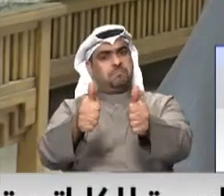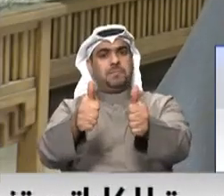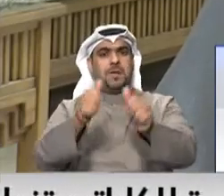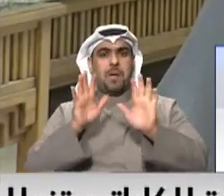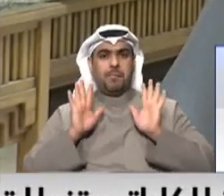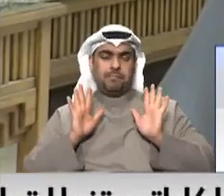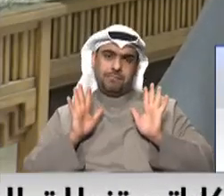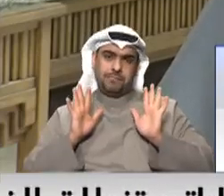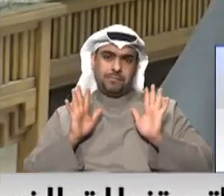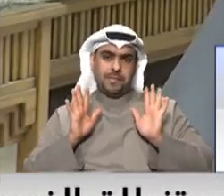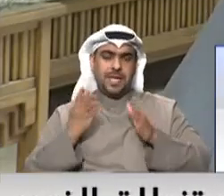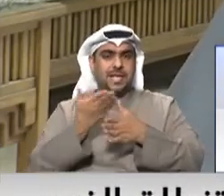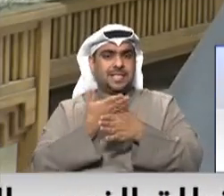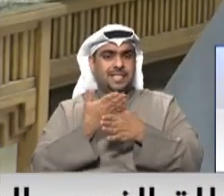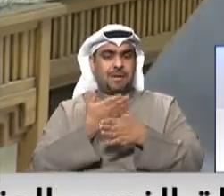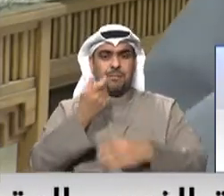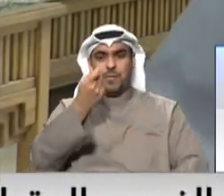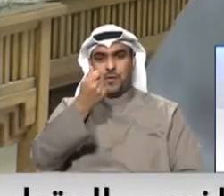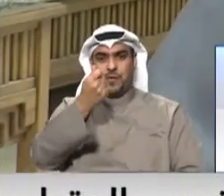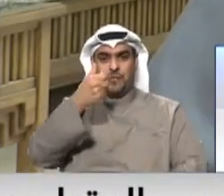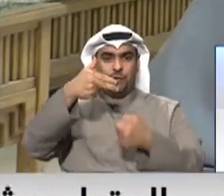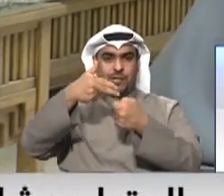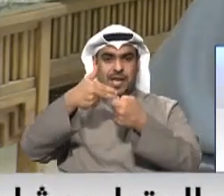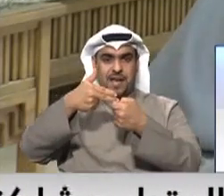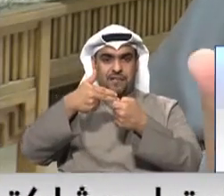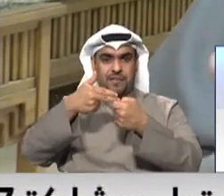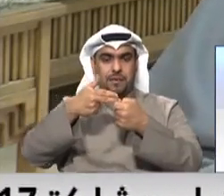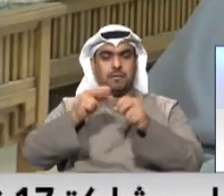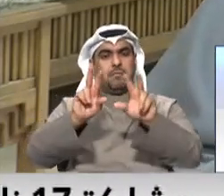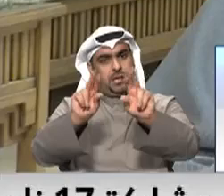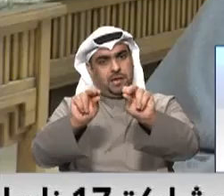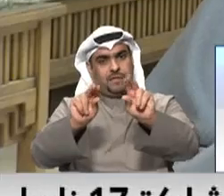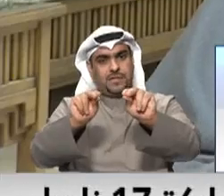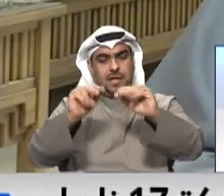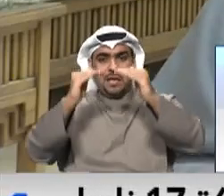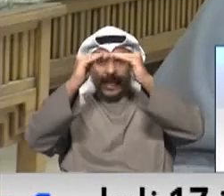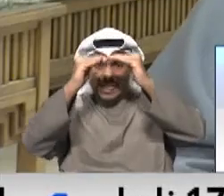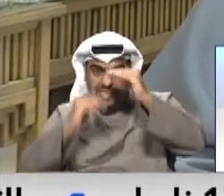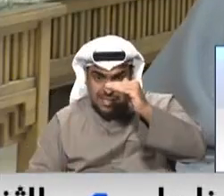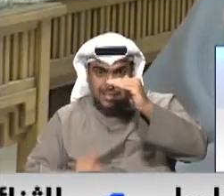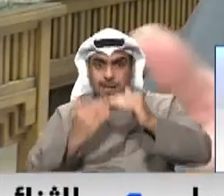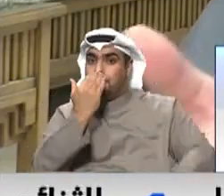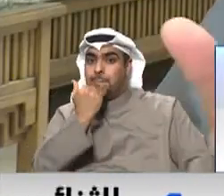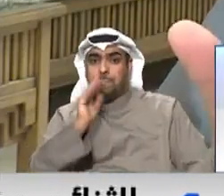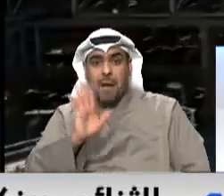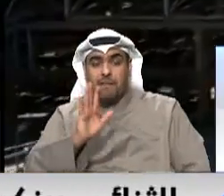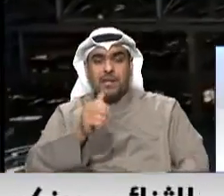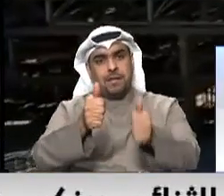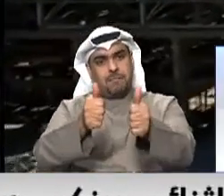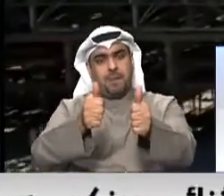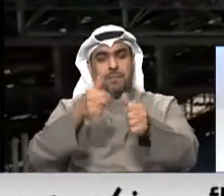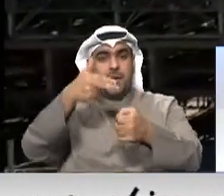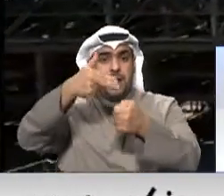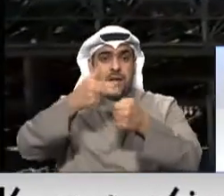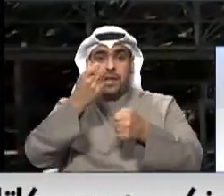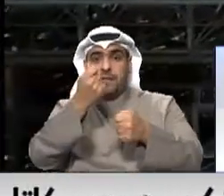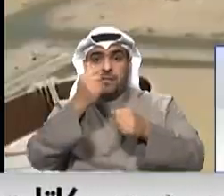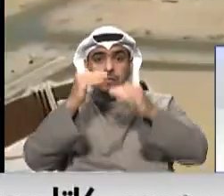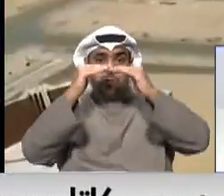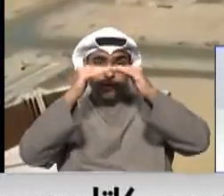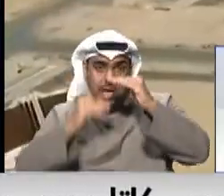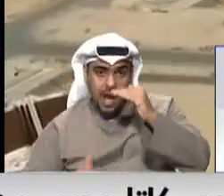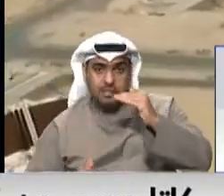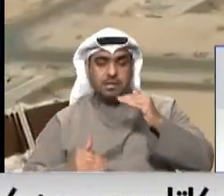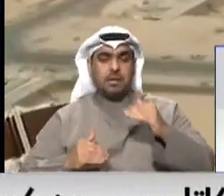الطبقه العازله التي تسمى بالفائض تكون يعني مساند في فترات الشده بعد فترات